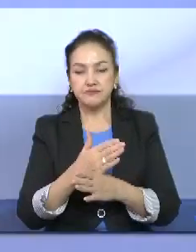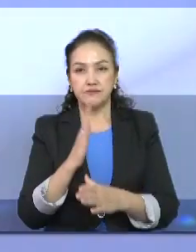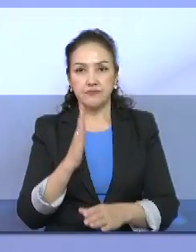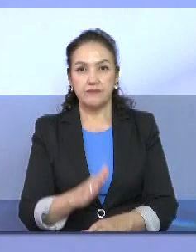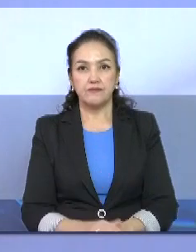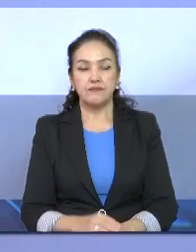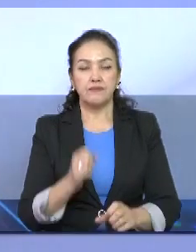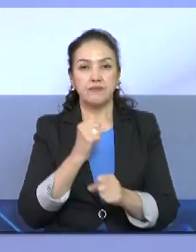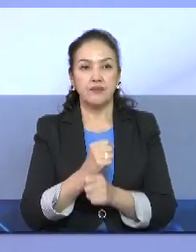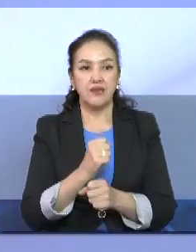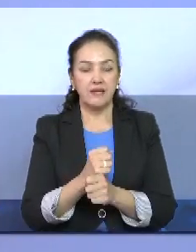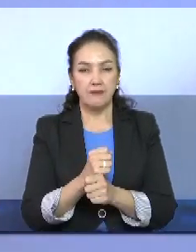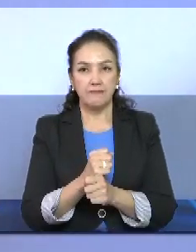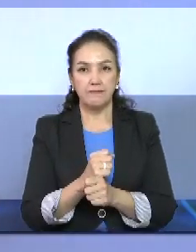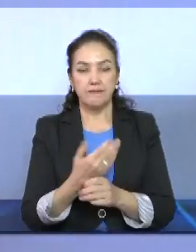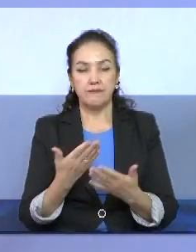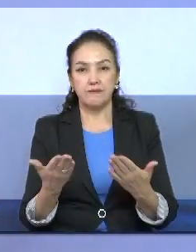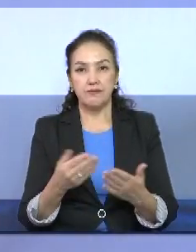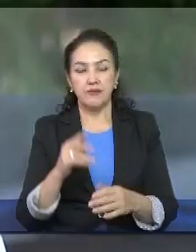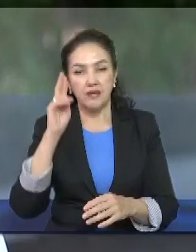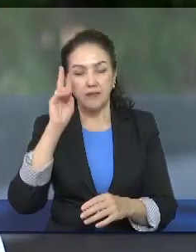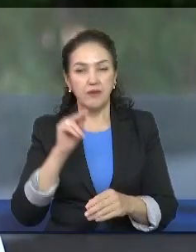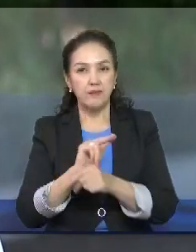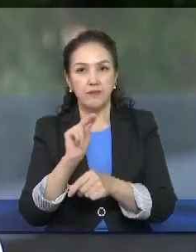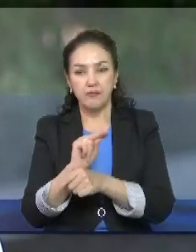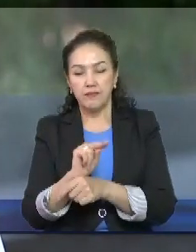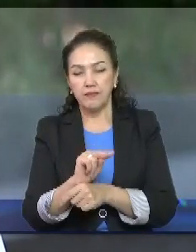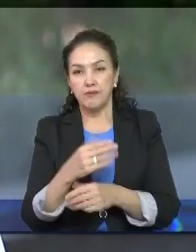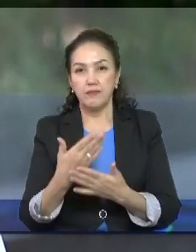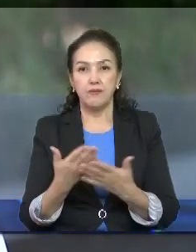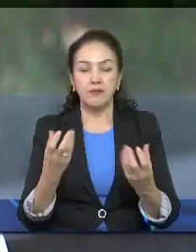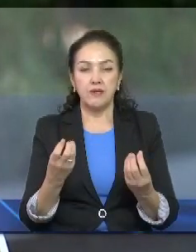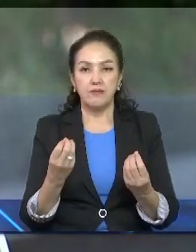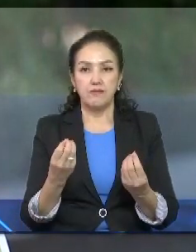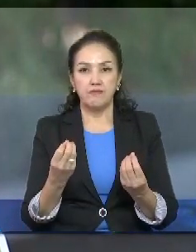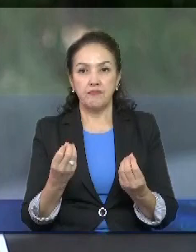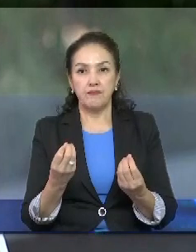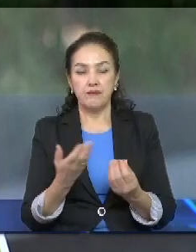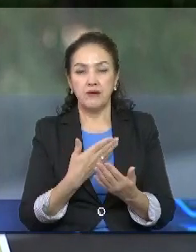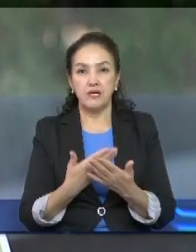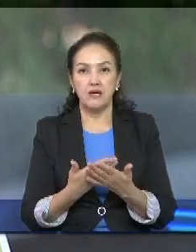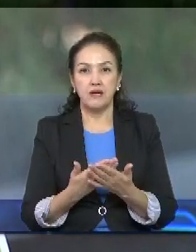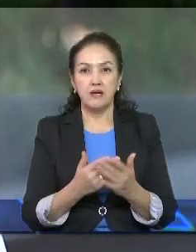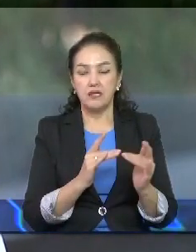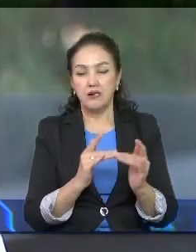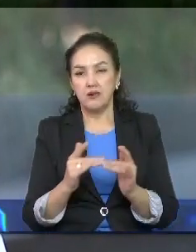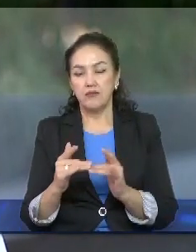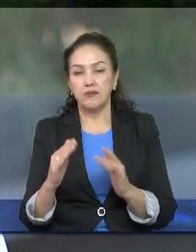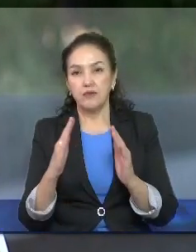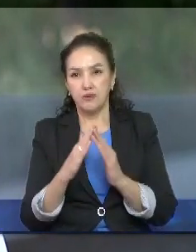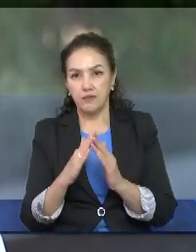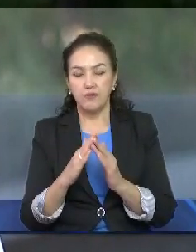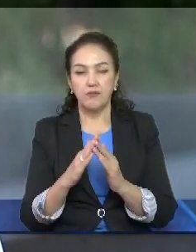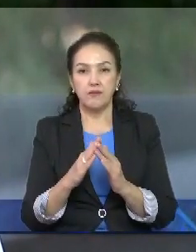дейміз. Жұмыс барысында білмеген жерлерін үйретіп көрсету дейміз. Және де мына жатын үй